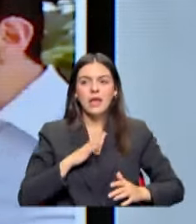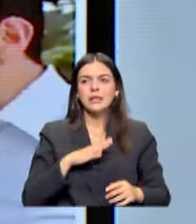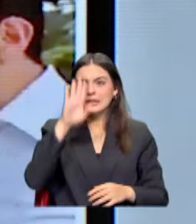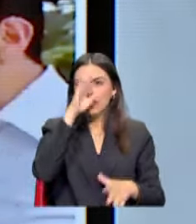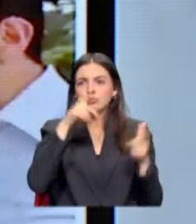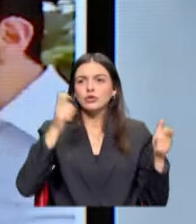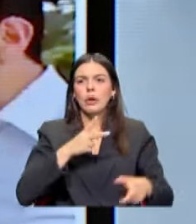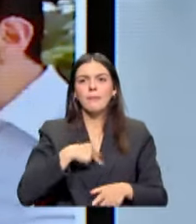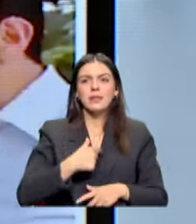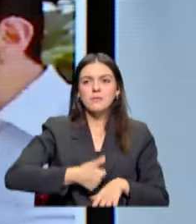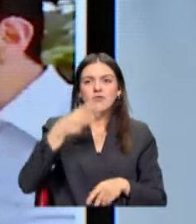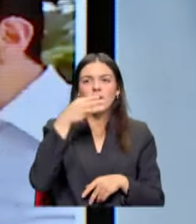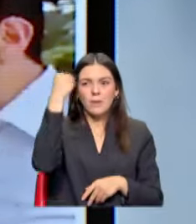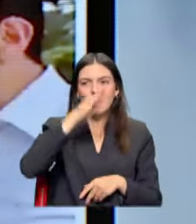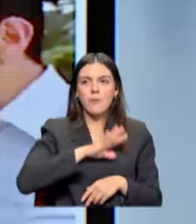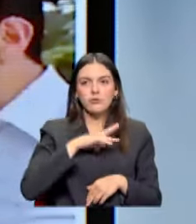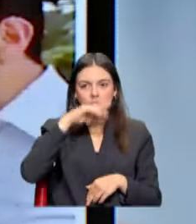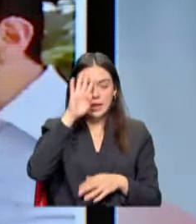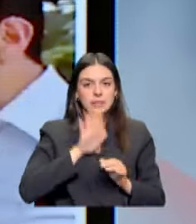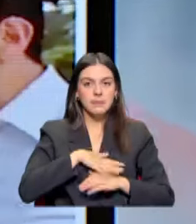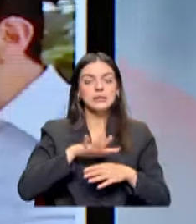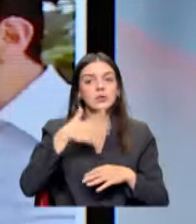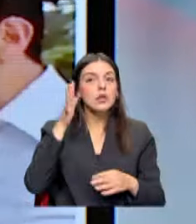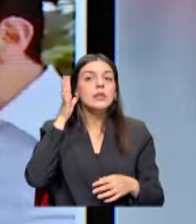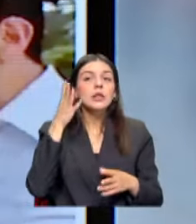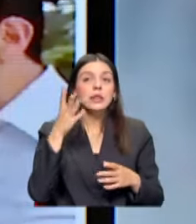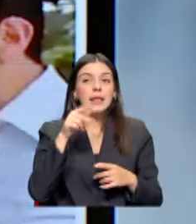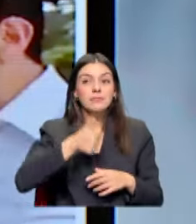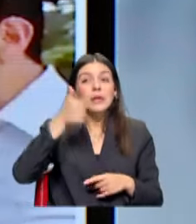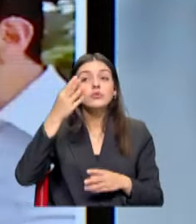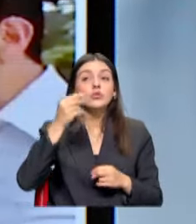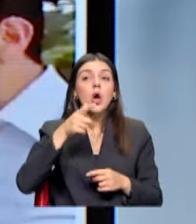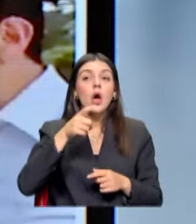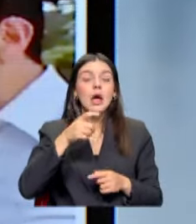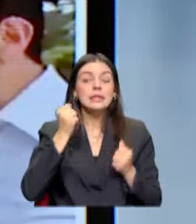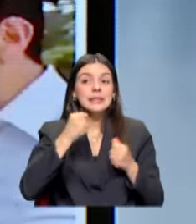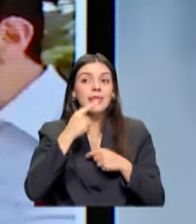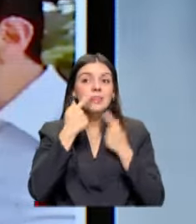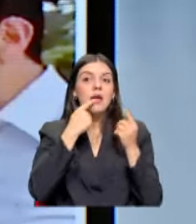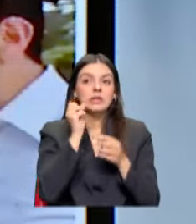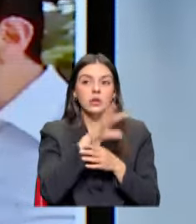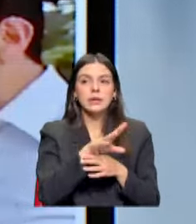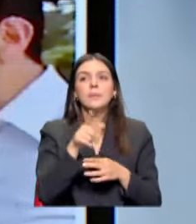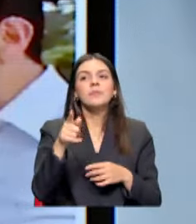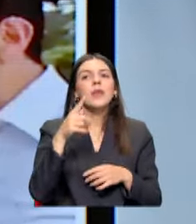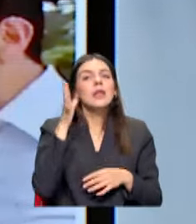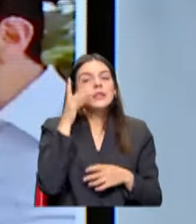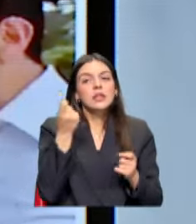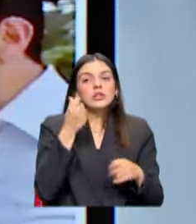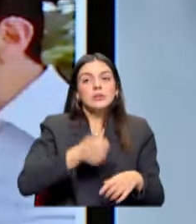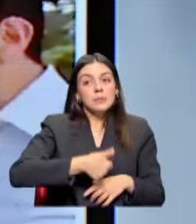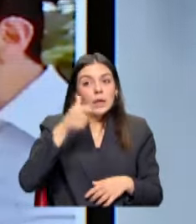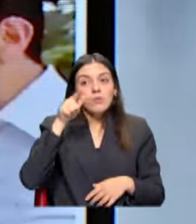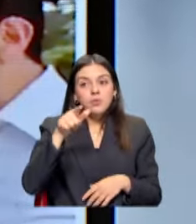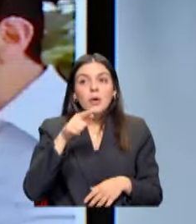Ekrem İmamoğlu da Cuma namazı çıkışında Diyanet'e çok sert tepki gösterdi. Diyanet İşleri Başkanı bu milletin milli ve manevi duygularını